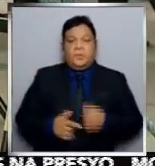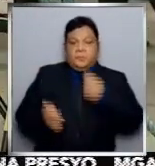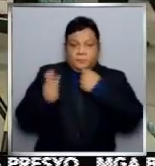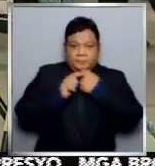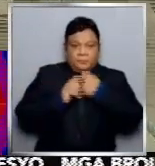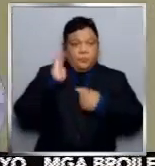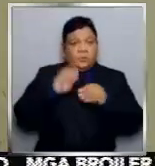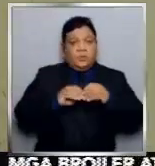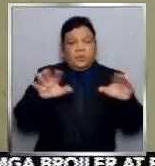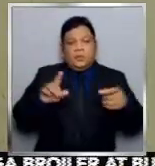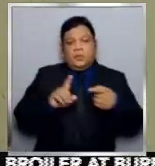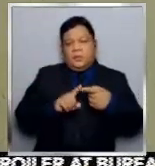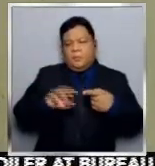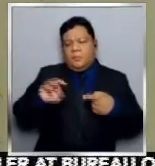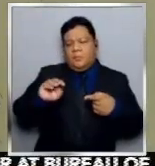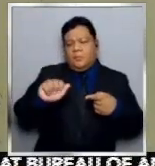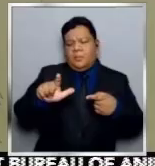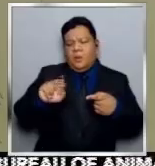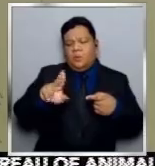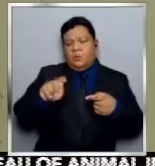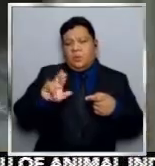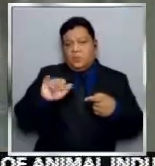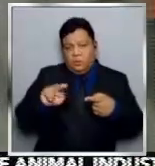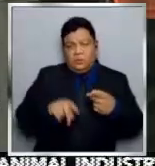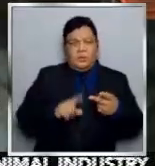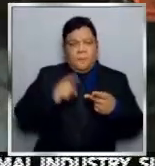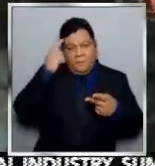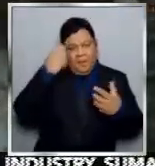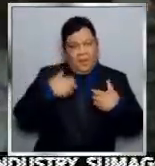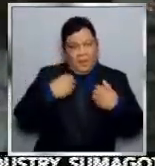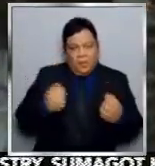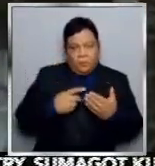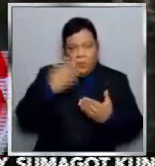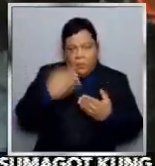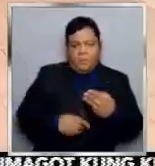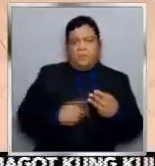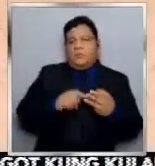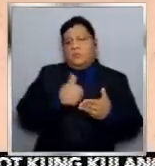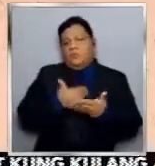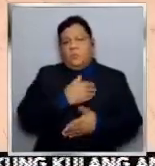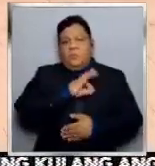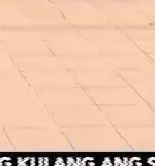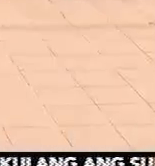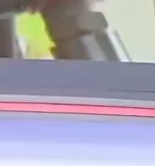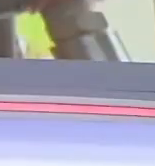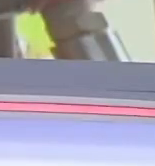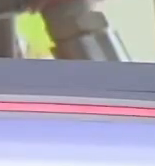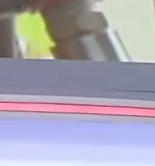malnutrition at outpatient mental health packages at iba pang bagong benepisyo. Von Aquino, Nakatutok, 24